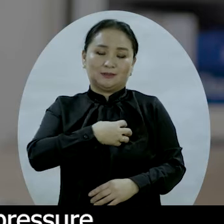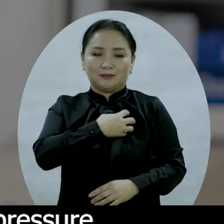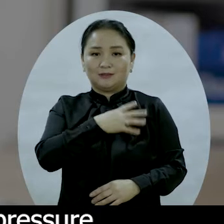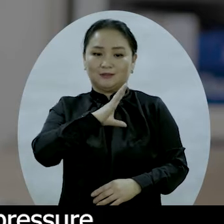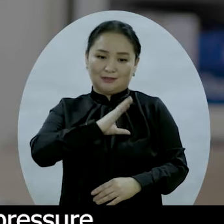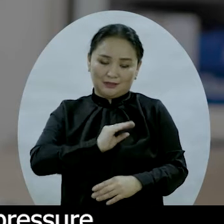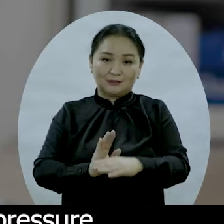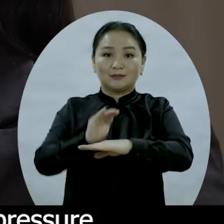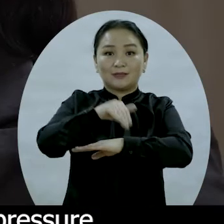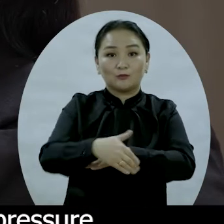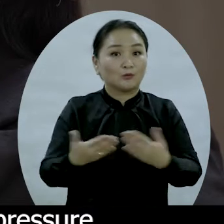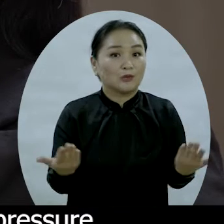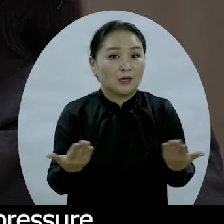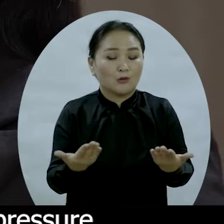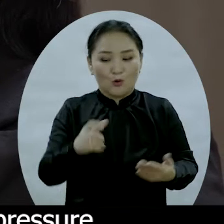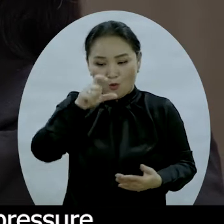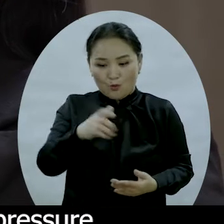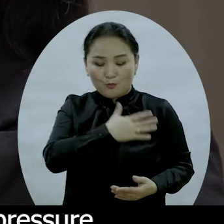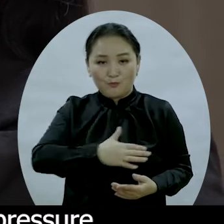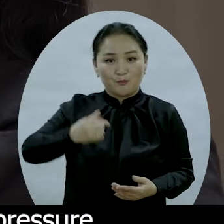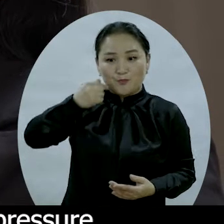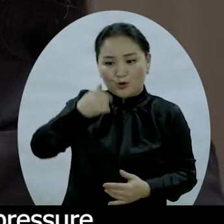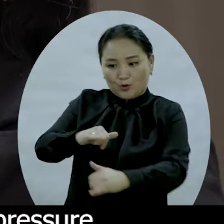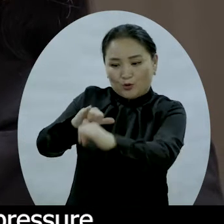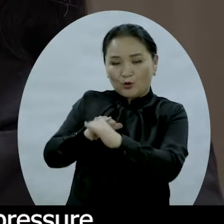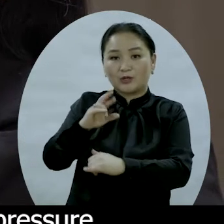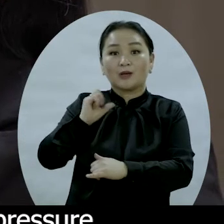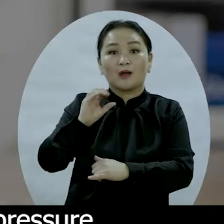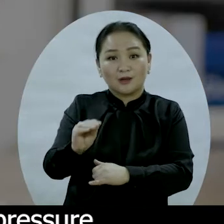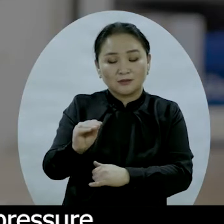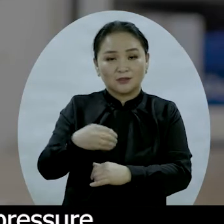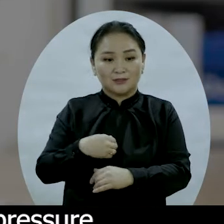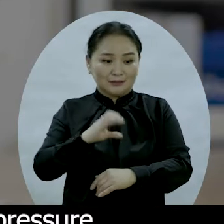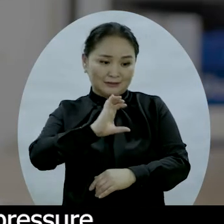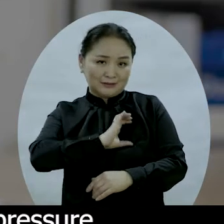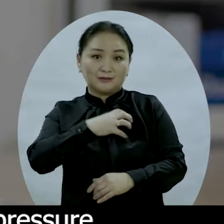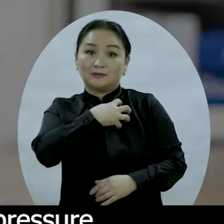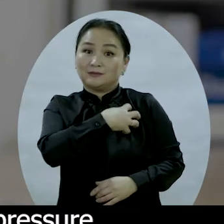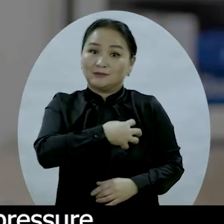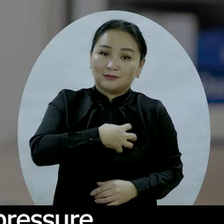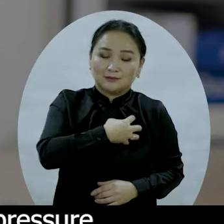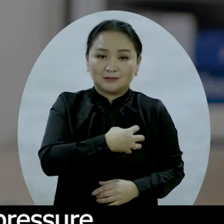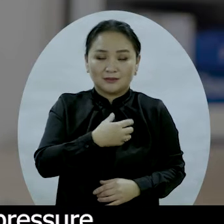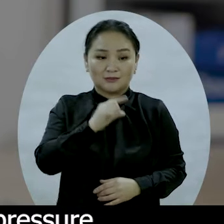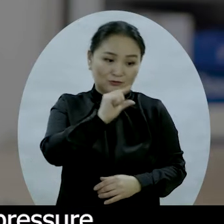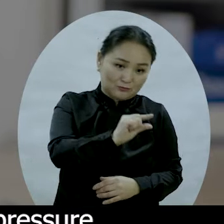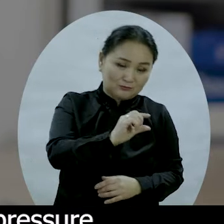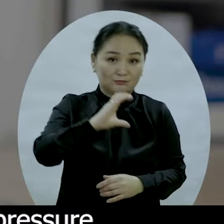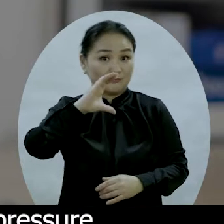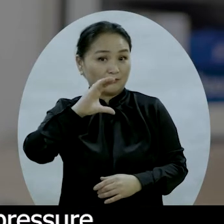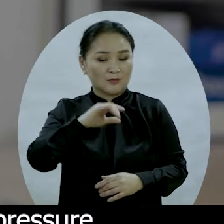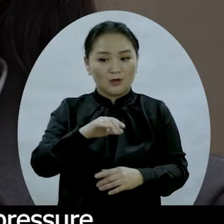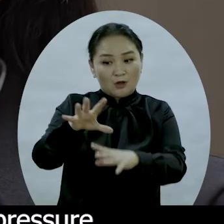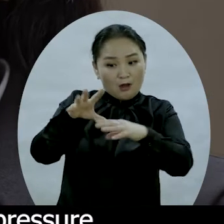хэрхэн даван туулах вэ? Стресс хүний эрүүл мэндэд хэр хор хөндлөлтөө? Стресст одоо их баг